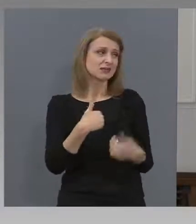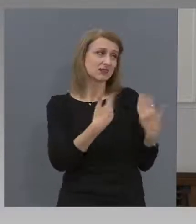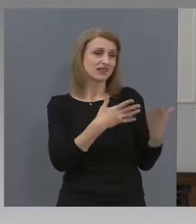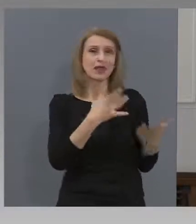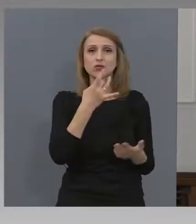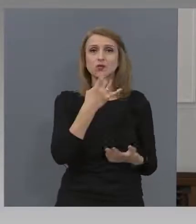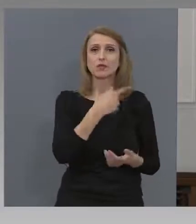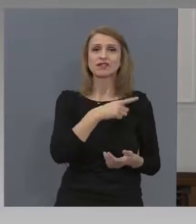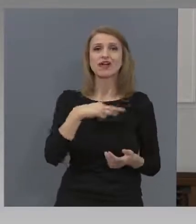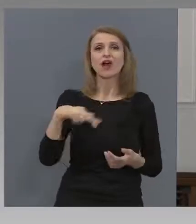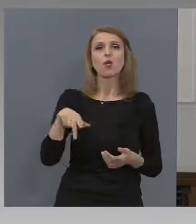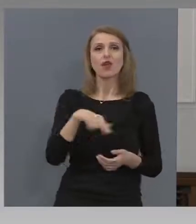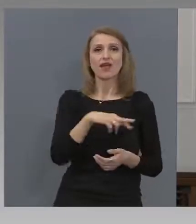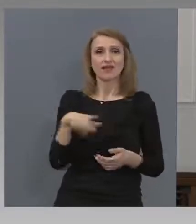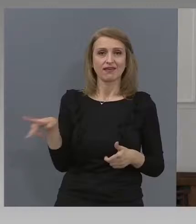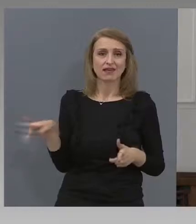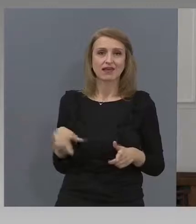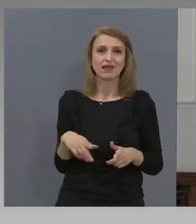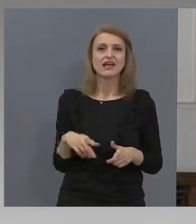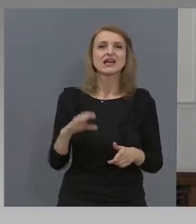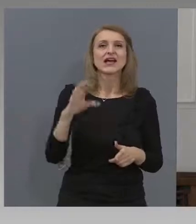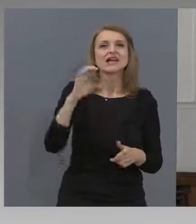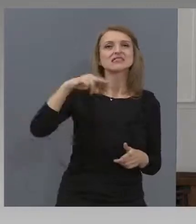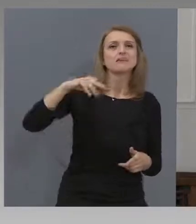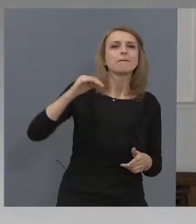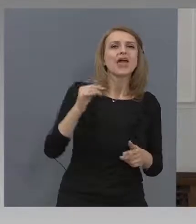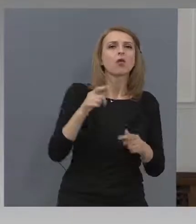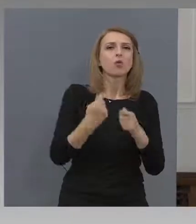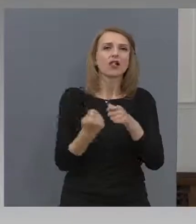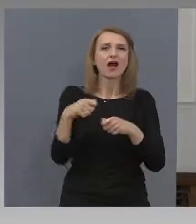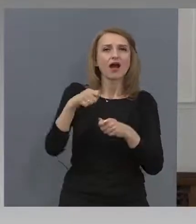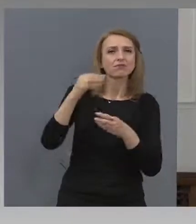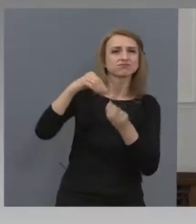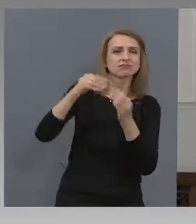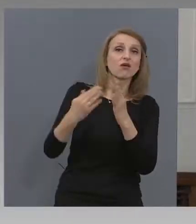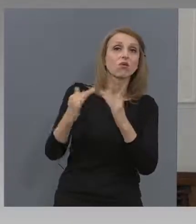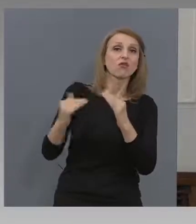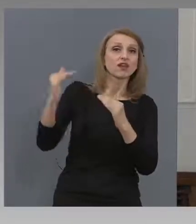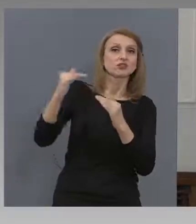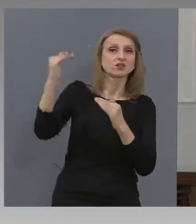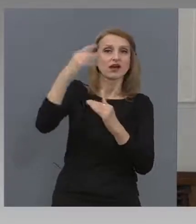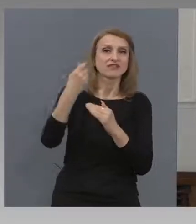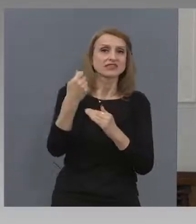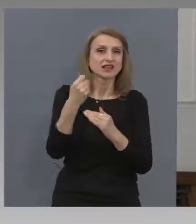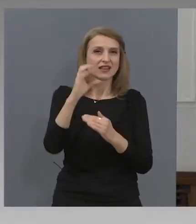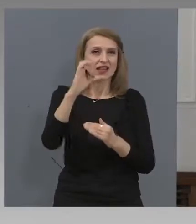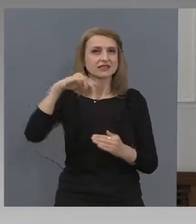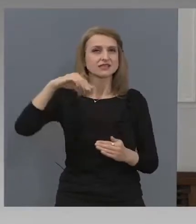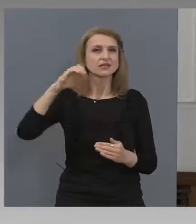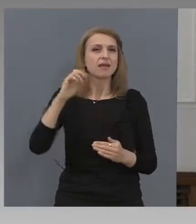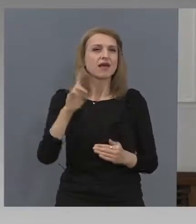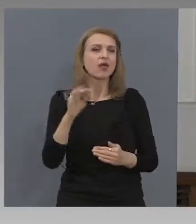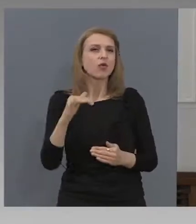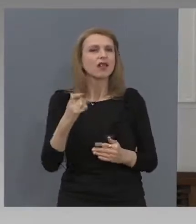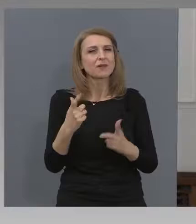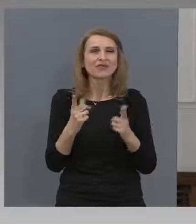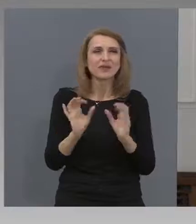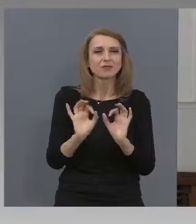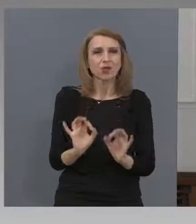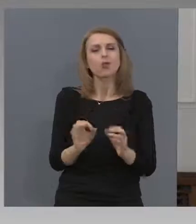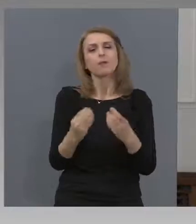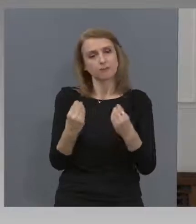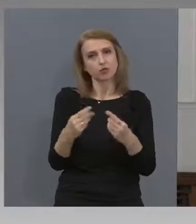думата, защото упражнението върху думата спекула може да има така отговор на мерки, които не са адекватни.